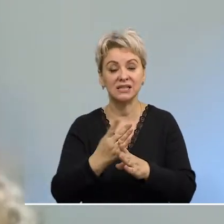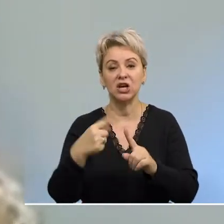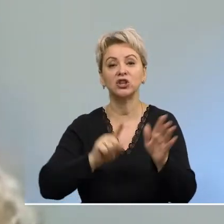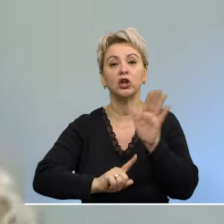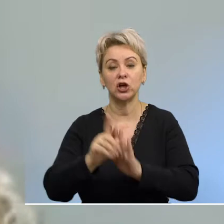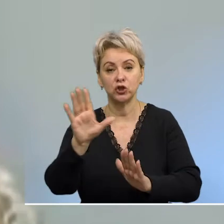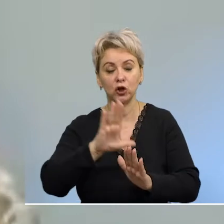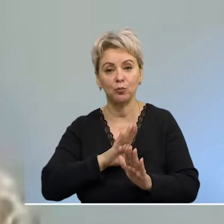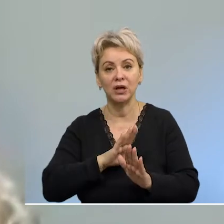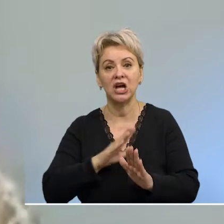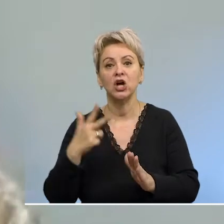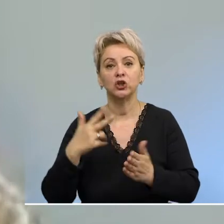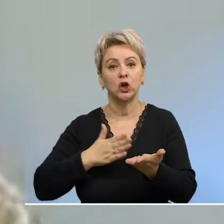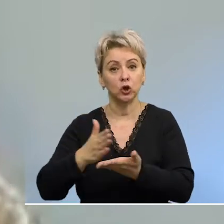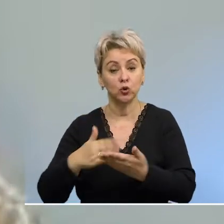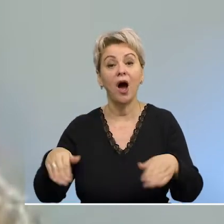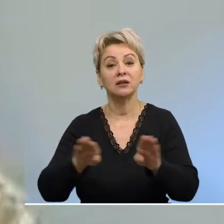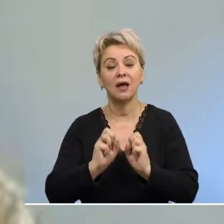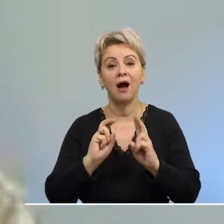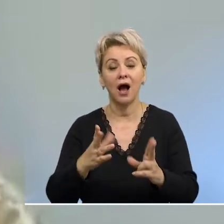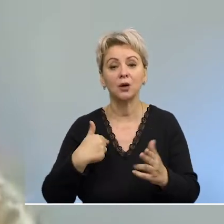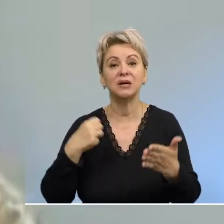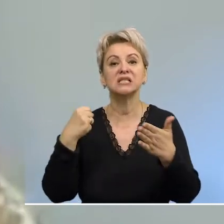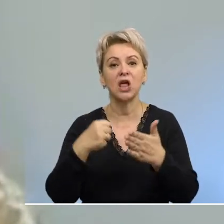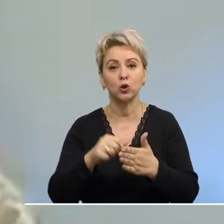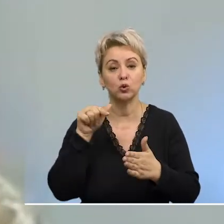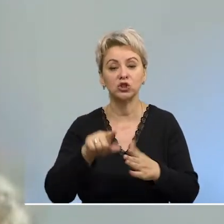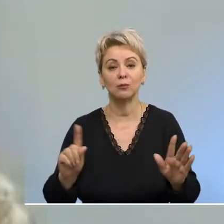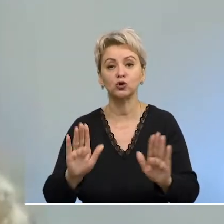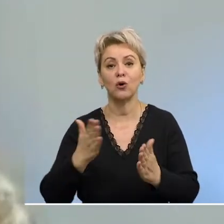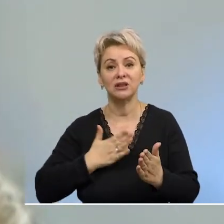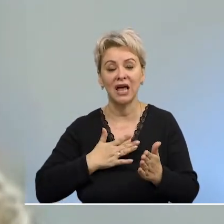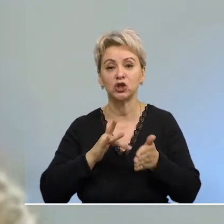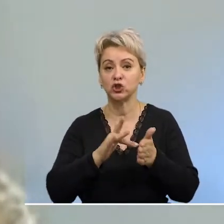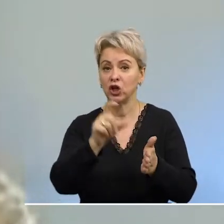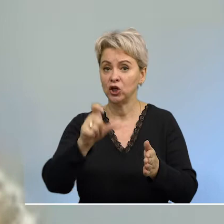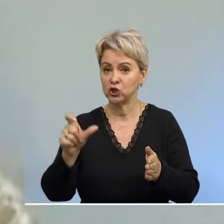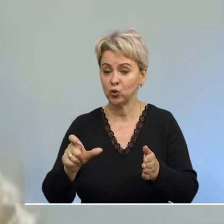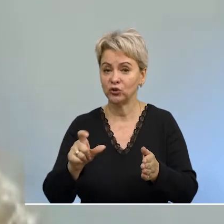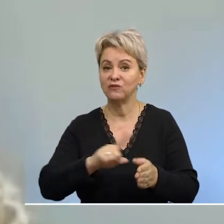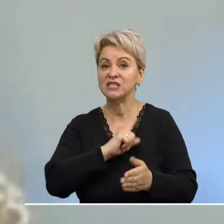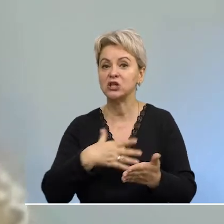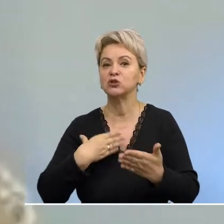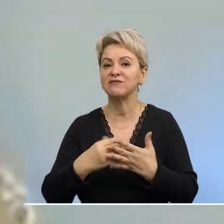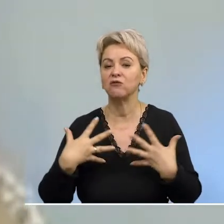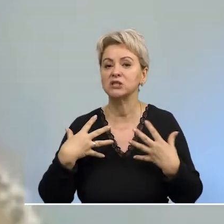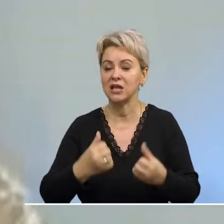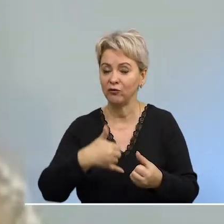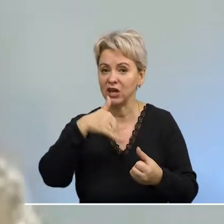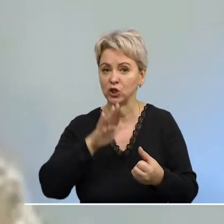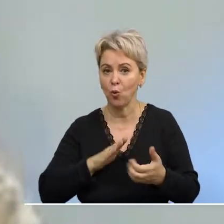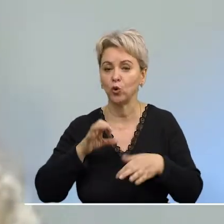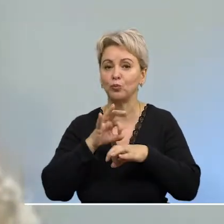Изначально это должно быть 2 экскурсии, но так как мы столкнулись с тем, что наши экскурсанты не могут в силу своего здоровья,